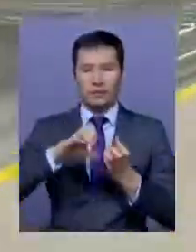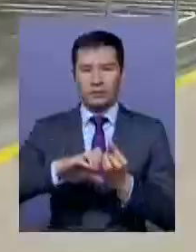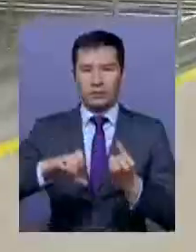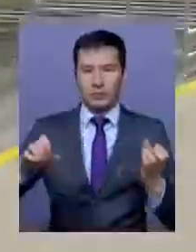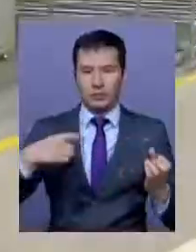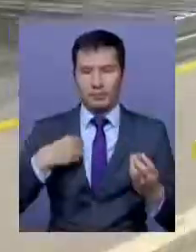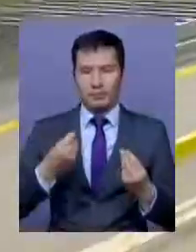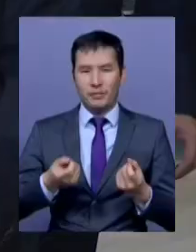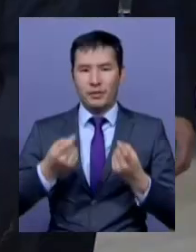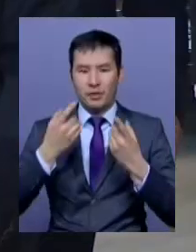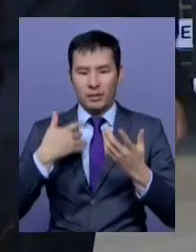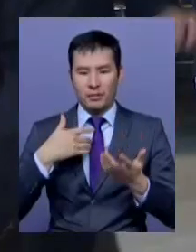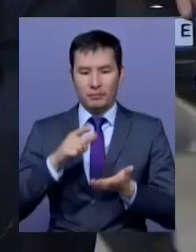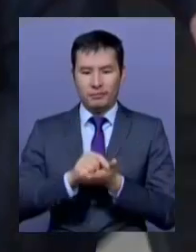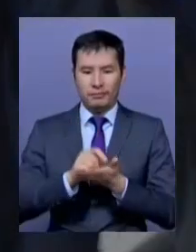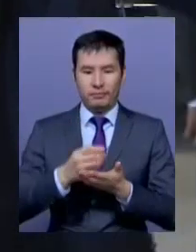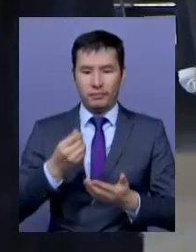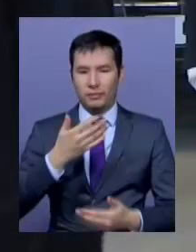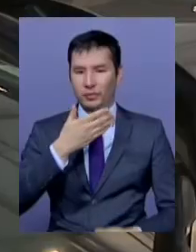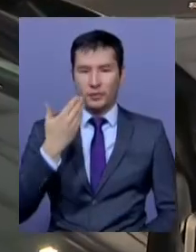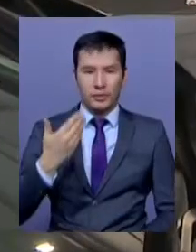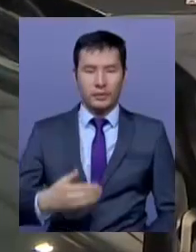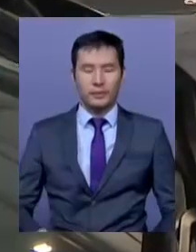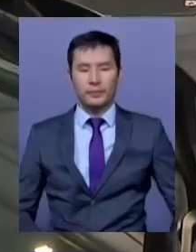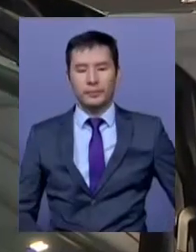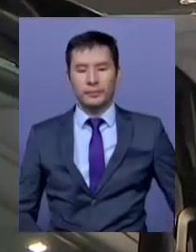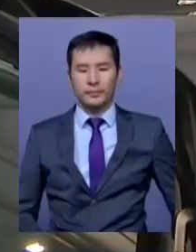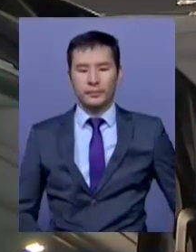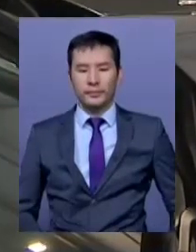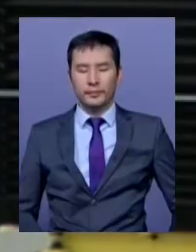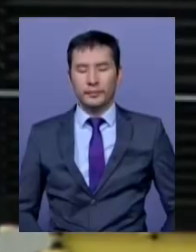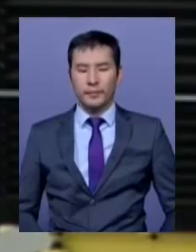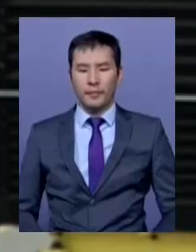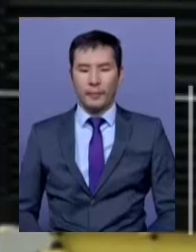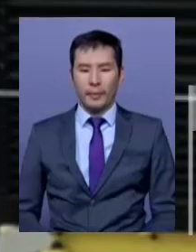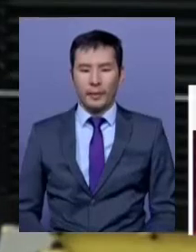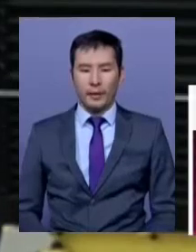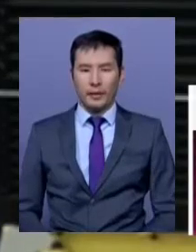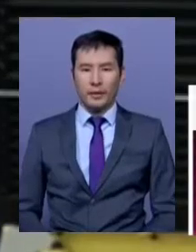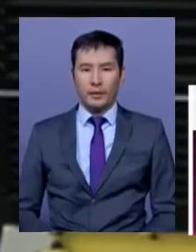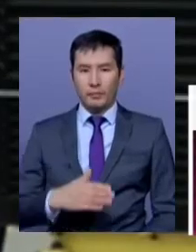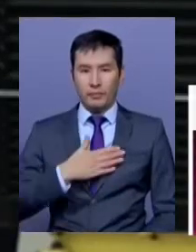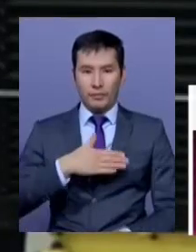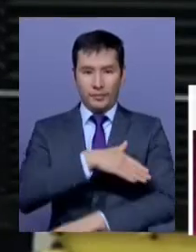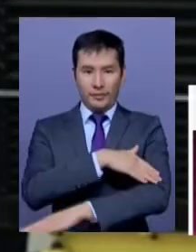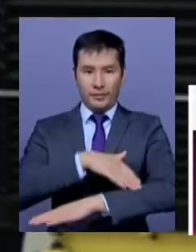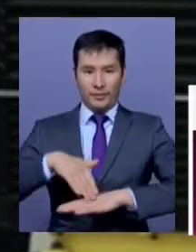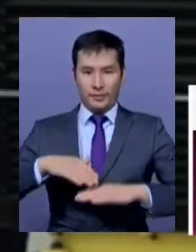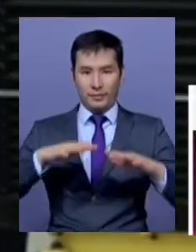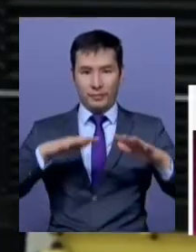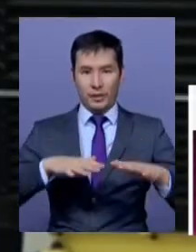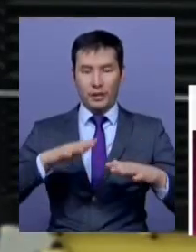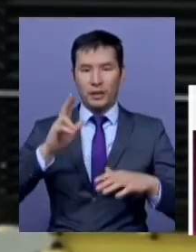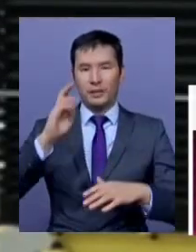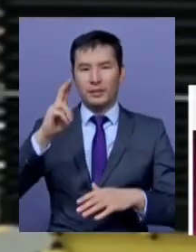45 мыңға дейін машина жасалады. Сөйтіп 700 адамға арналған жұмыс орны пайда болмақ. Бұл жерде шанақты